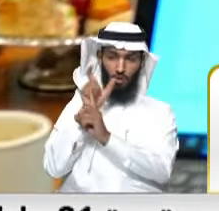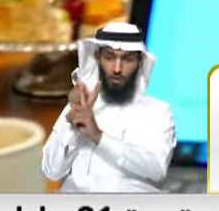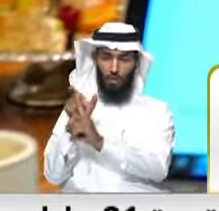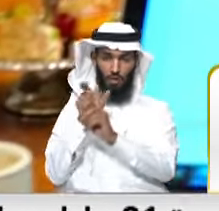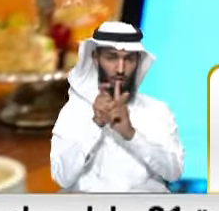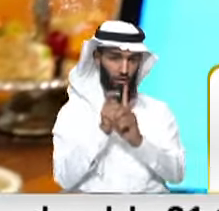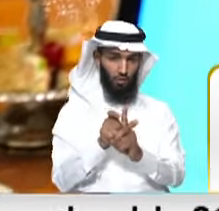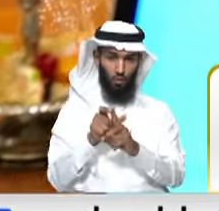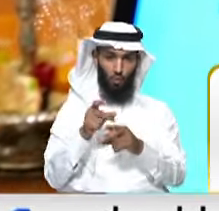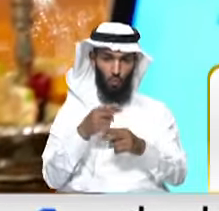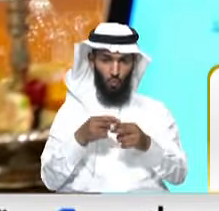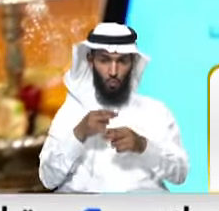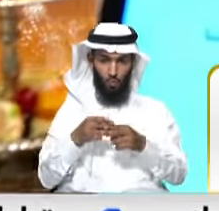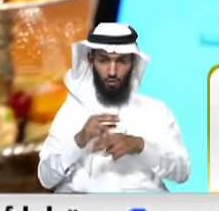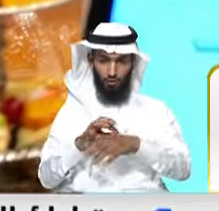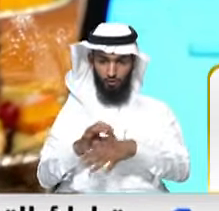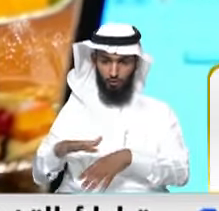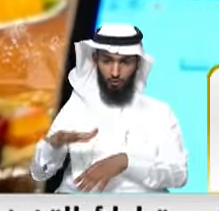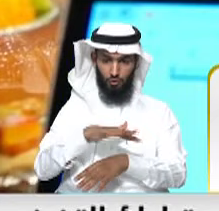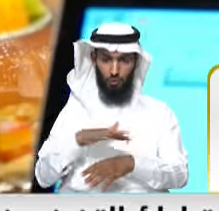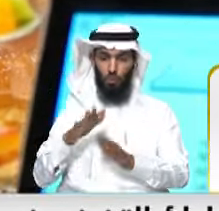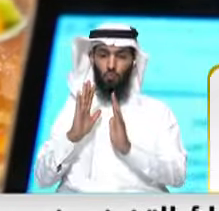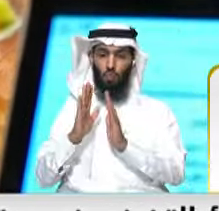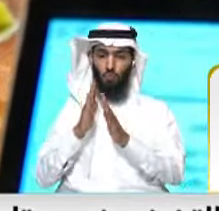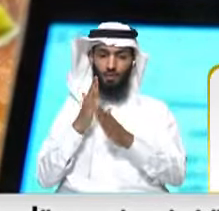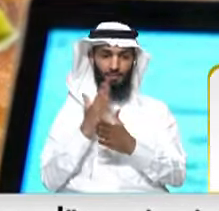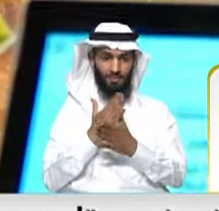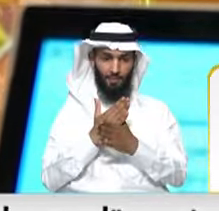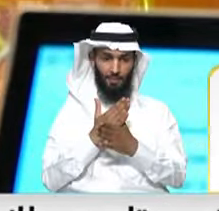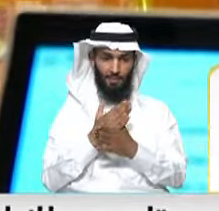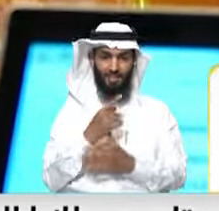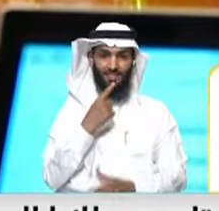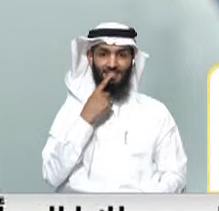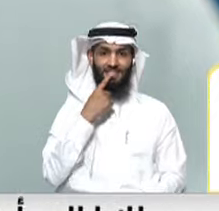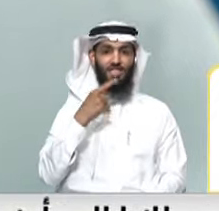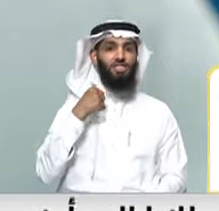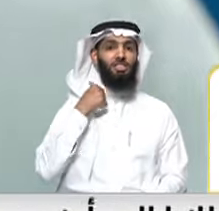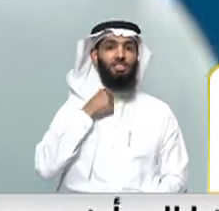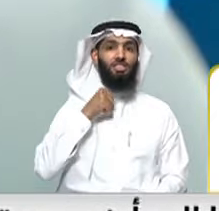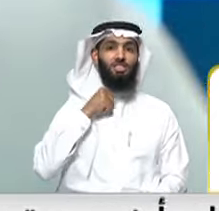الكويتي الكريم بمناسبة قرب حلول رأس السنة الهجرية الجديدة